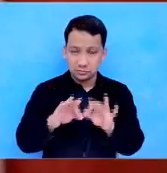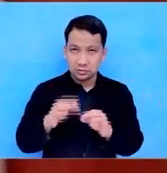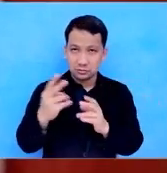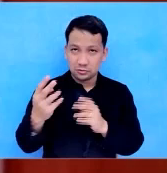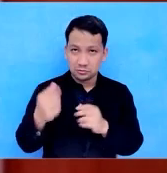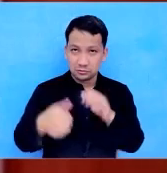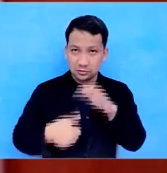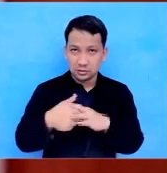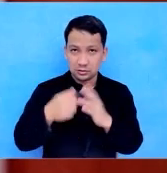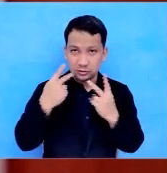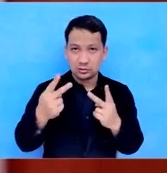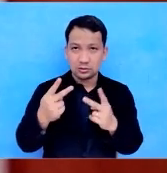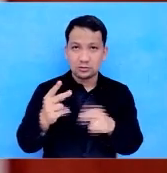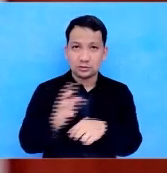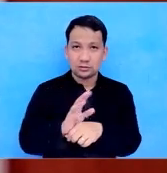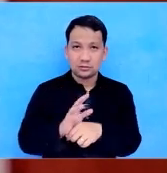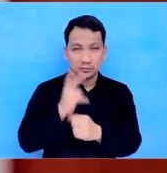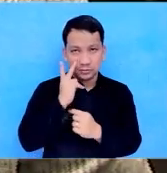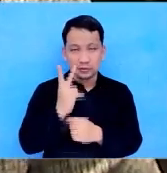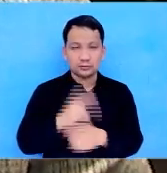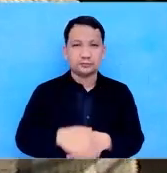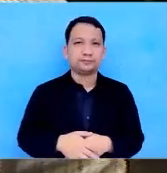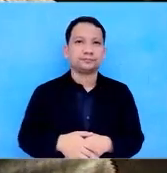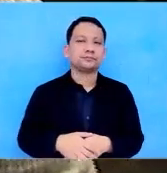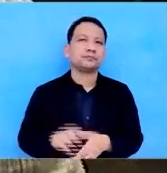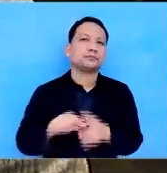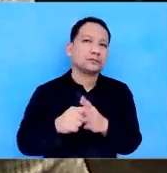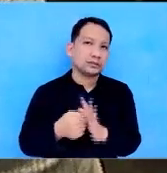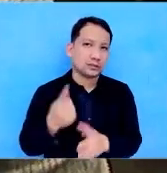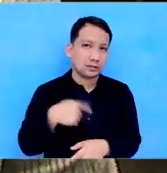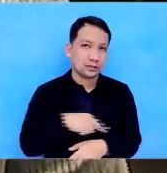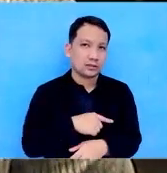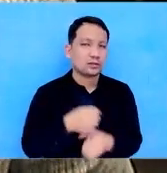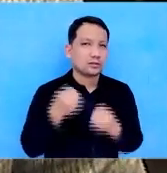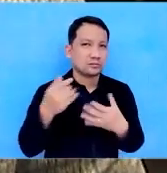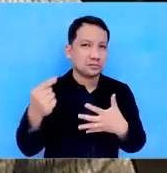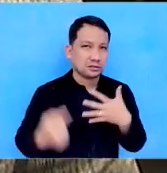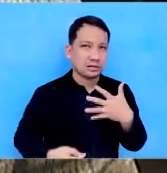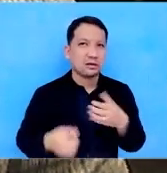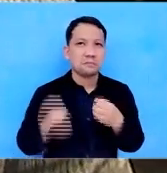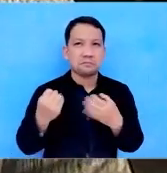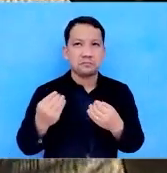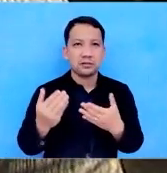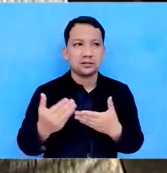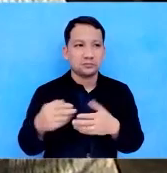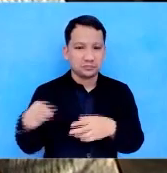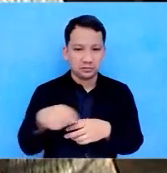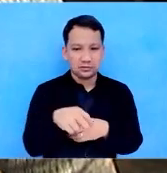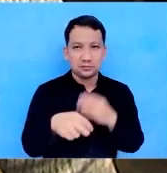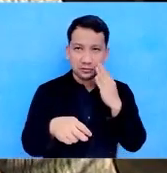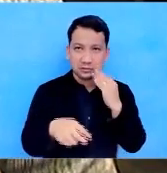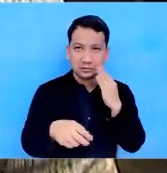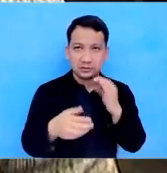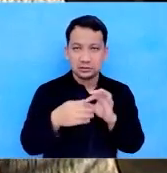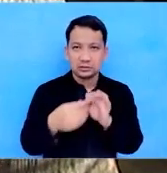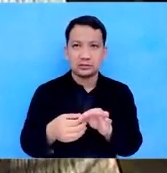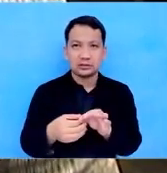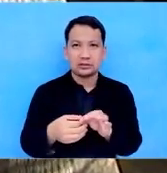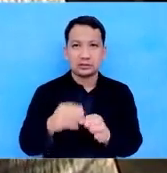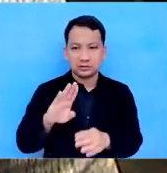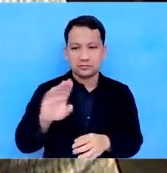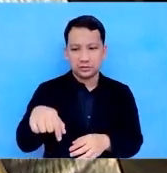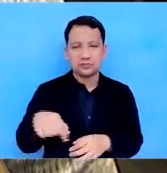pasabog niya sa serye. Nag-uumpisa pa lang tayo. Nako, maraming pang tatahakin ng mga karakter sa Batang